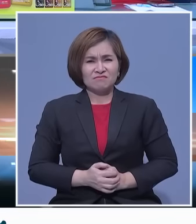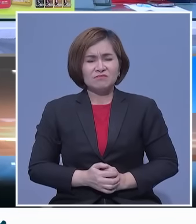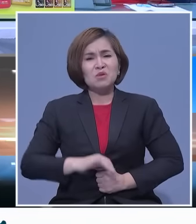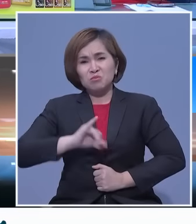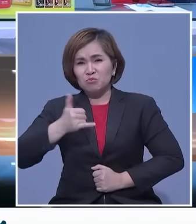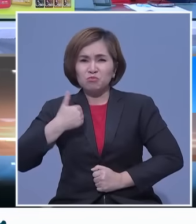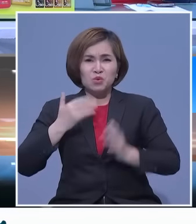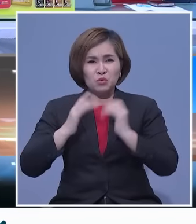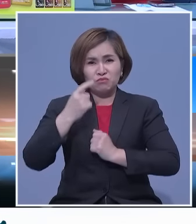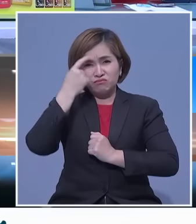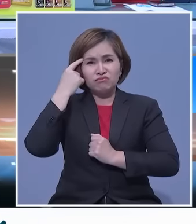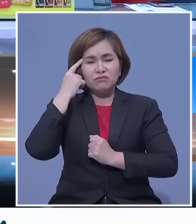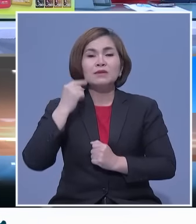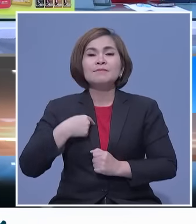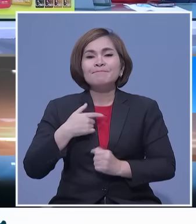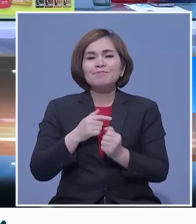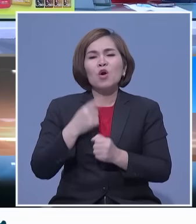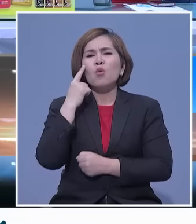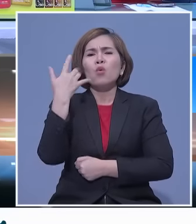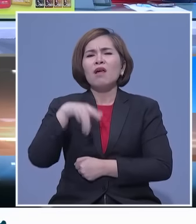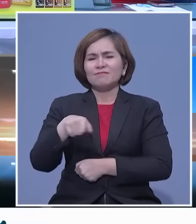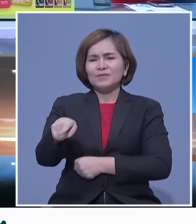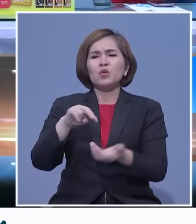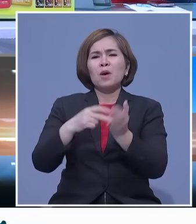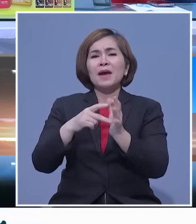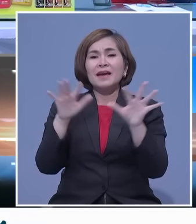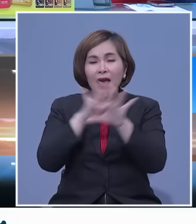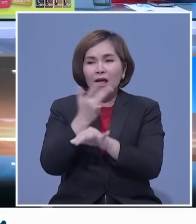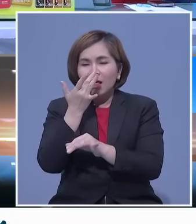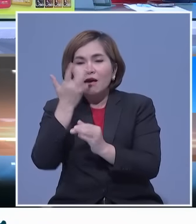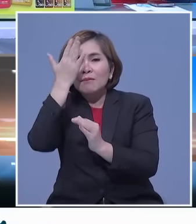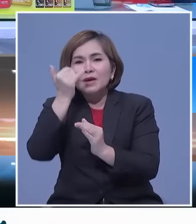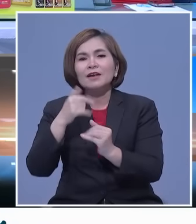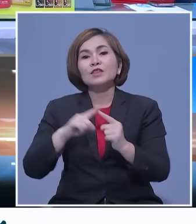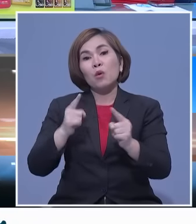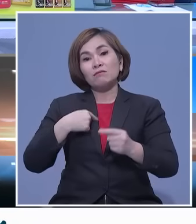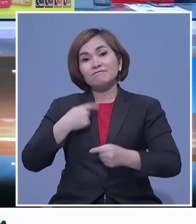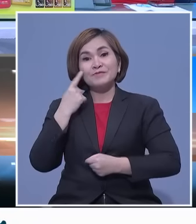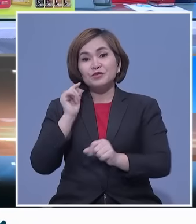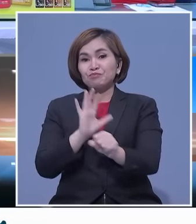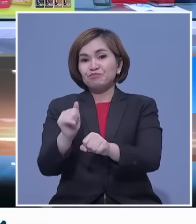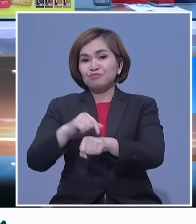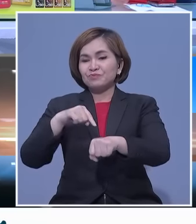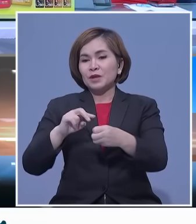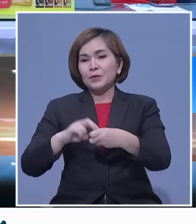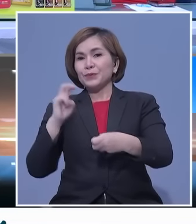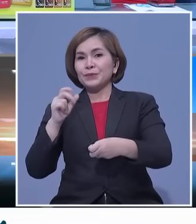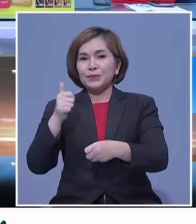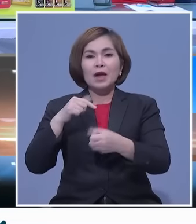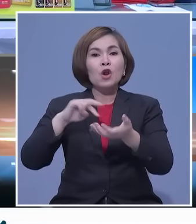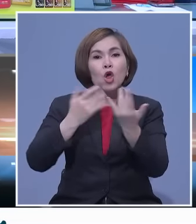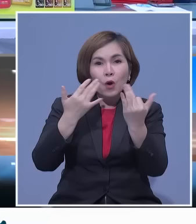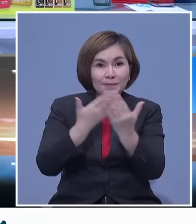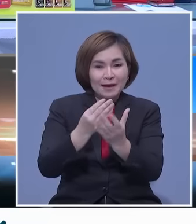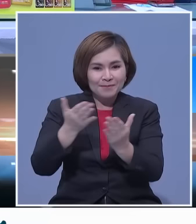แม้แต่บางคนที่คิดว่าเนี่ยเข้าไปรู้อยู่ะว่าเป็นการระดมทุนหรือแชร์ลูกโซ่แต่ฉันลุกทันแน่นอนฉันจะเป็นหัวๆที่เดี๋ยว